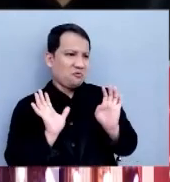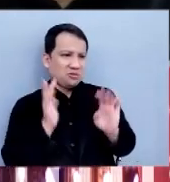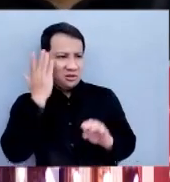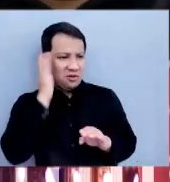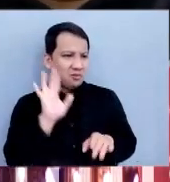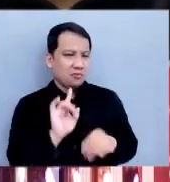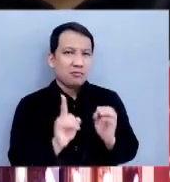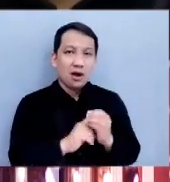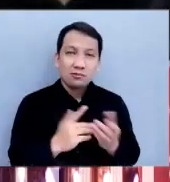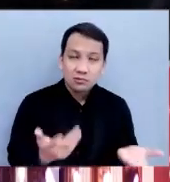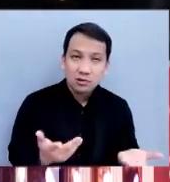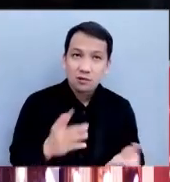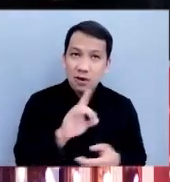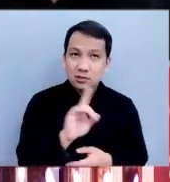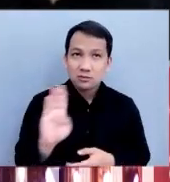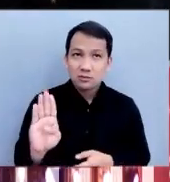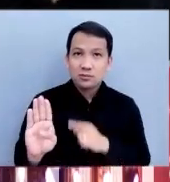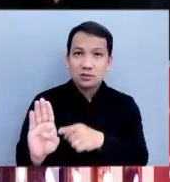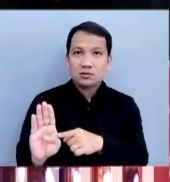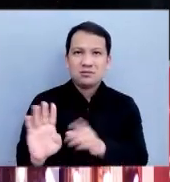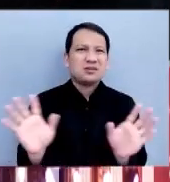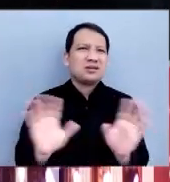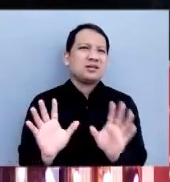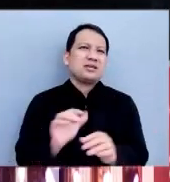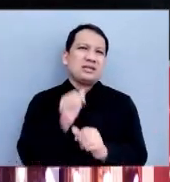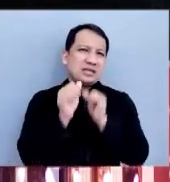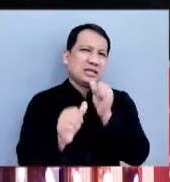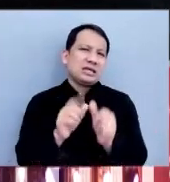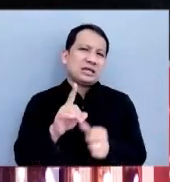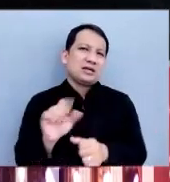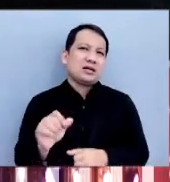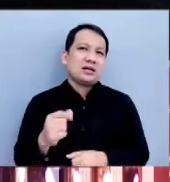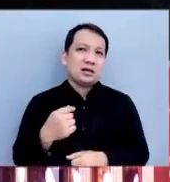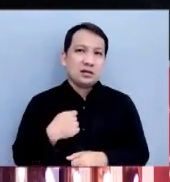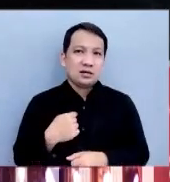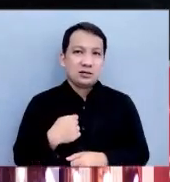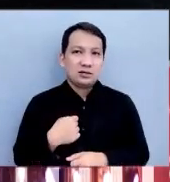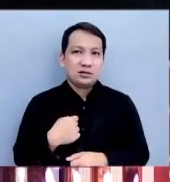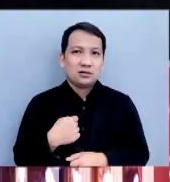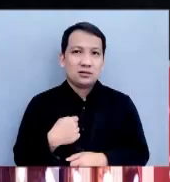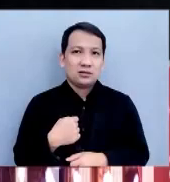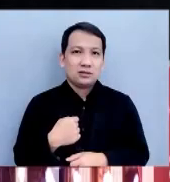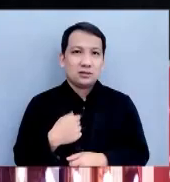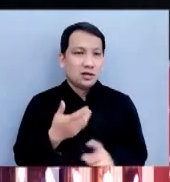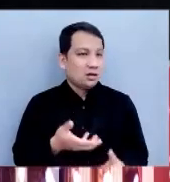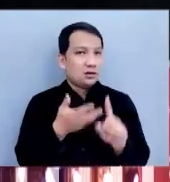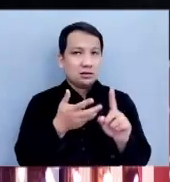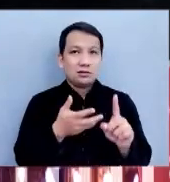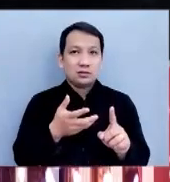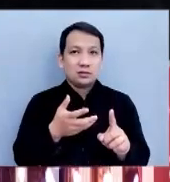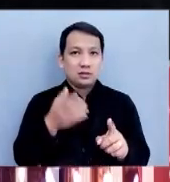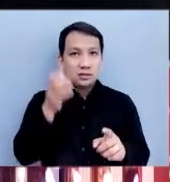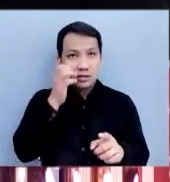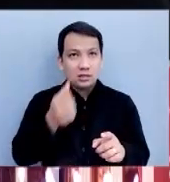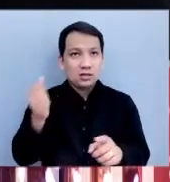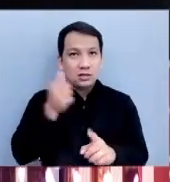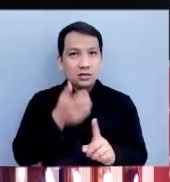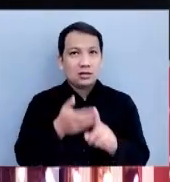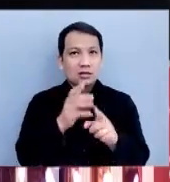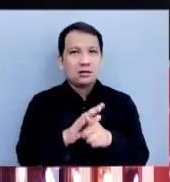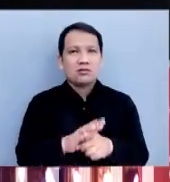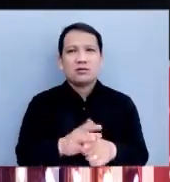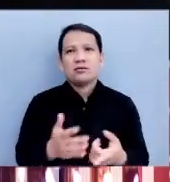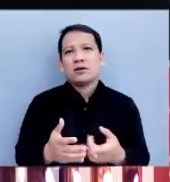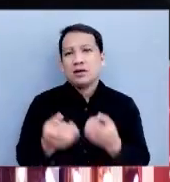was DDB. Hindi pwede itanggi ng DOT. Ako, I'm a great fan of Christine. Secretary Christine. Pero, siyempre,